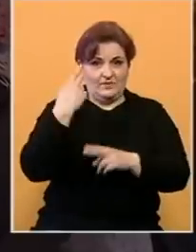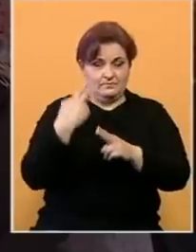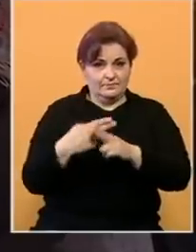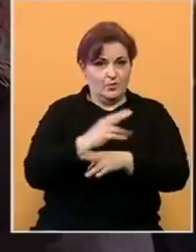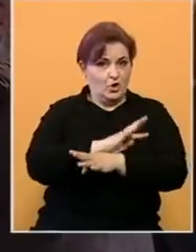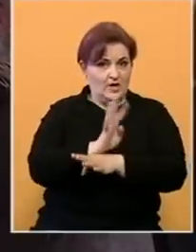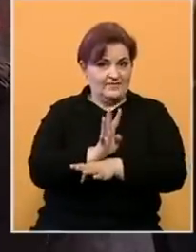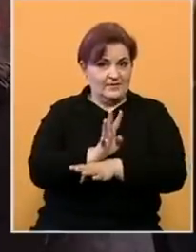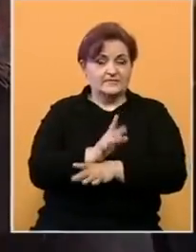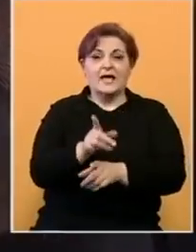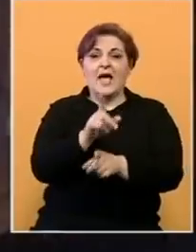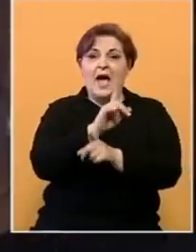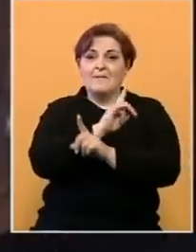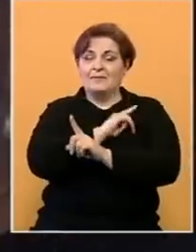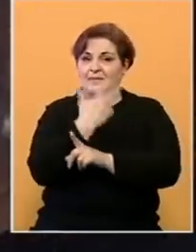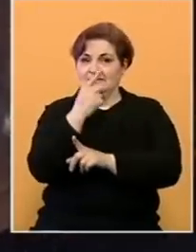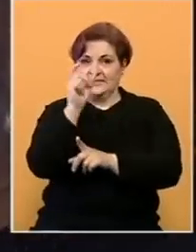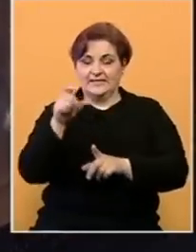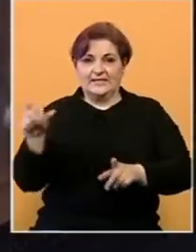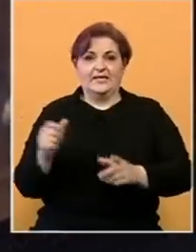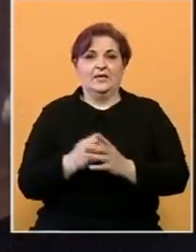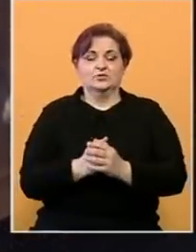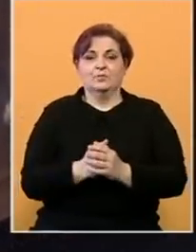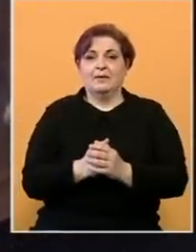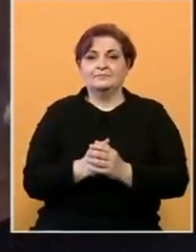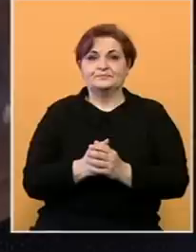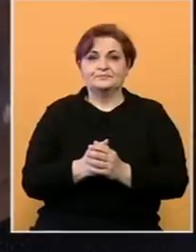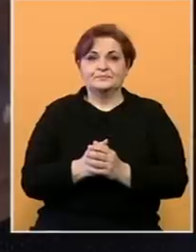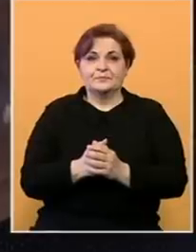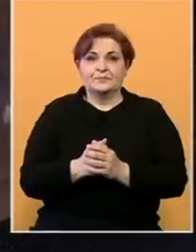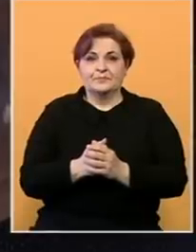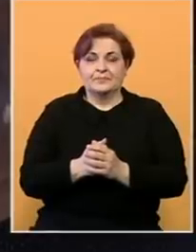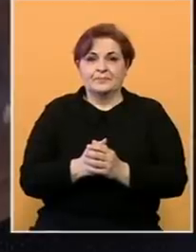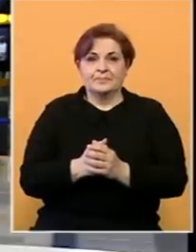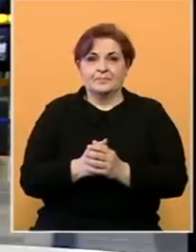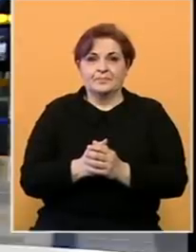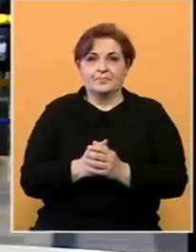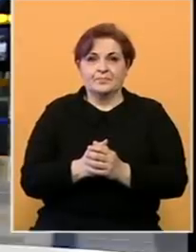novih slučajeva zaraze koronavirusom, a preminule su 3 osobe.